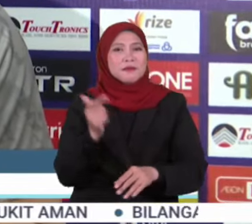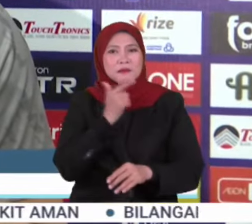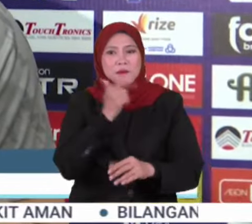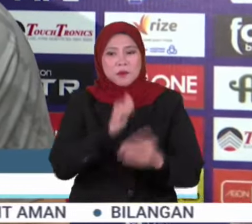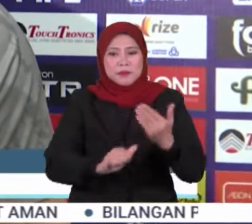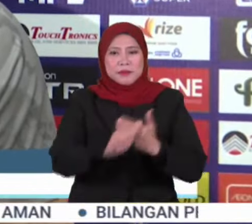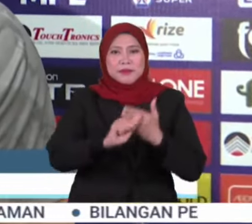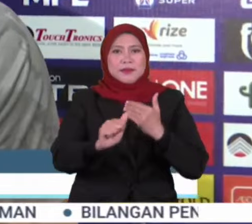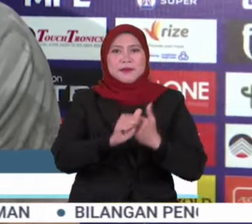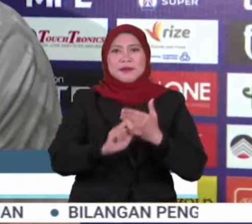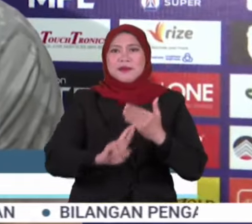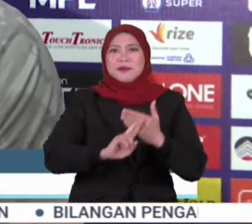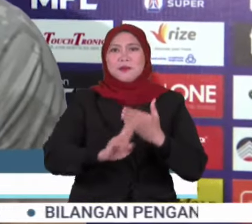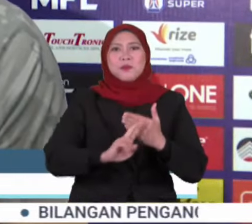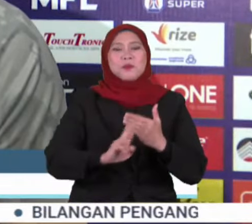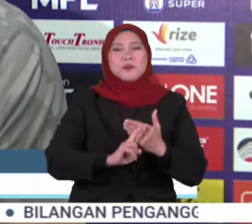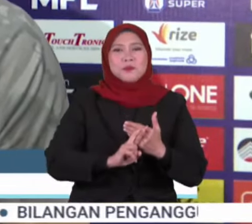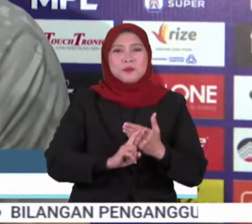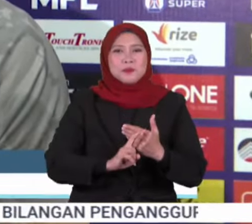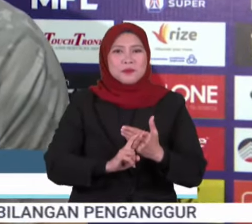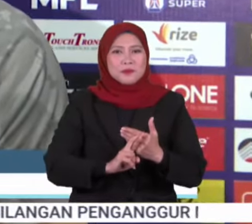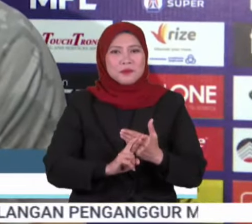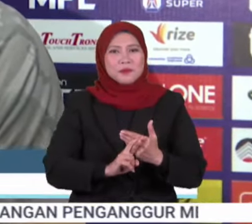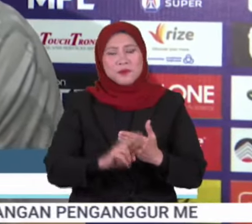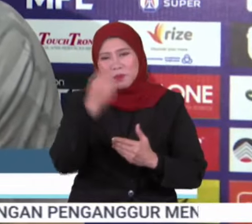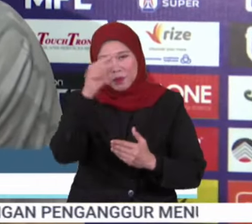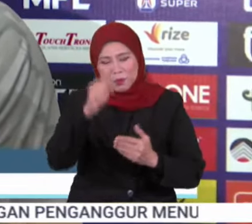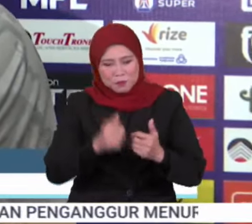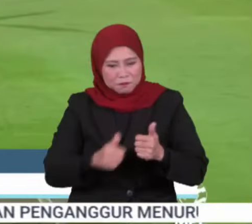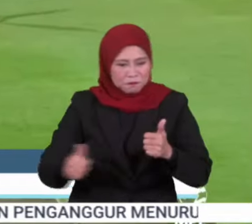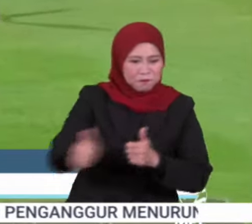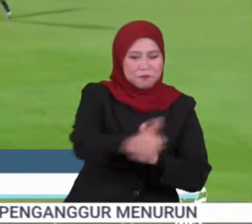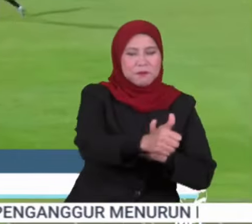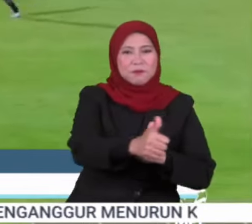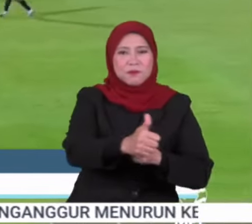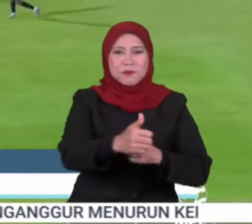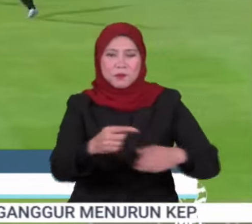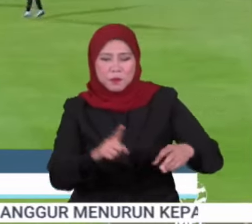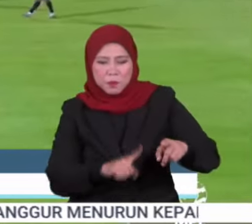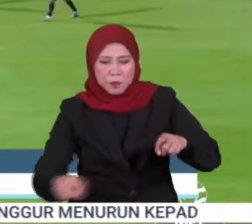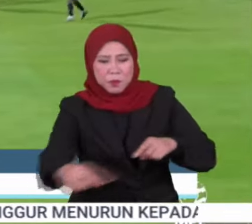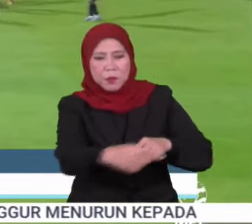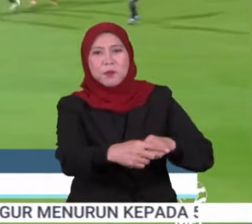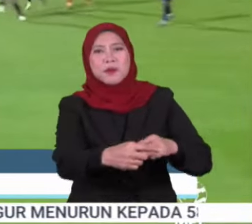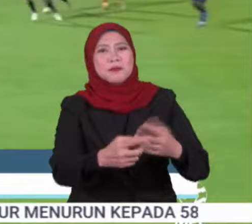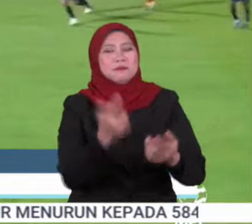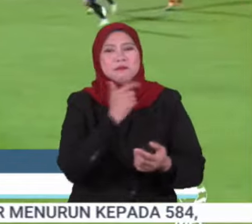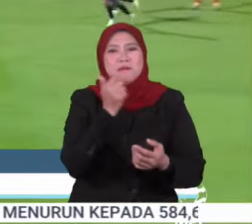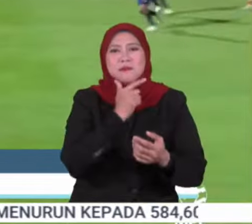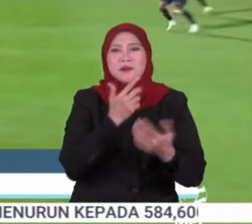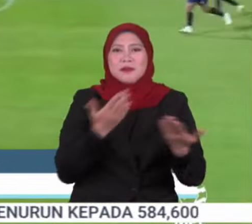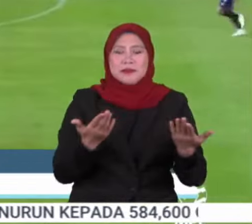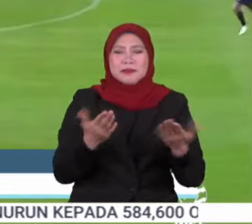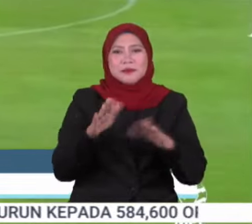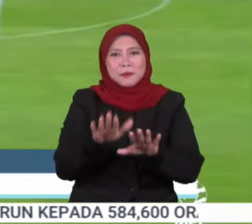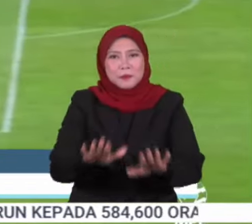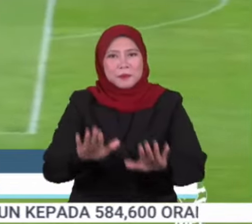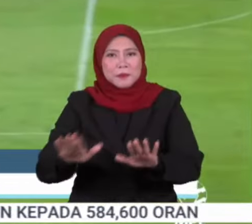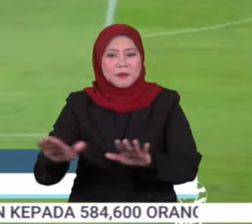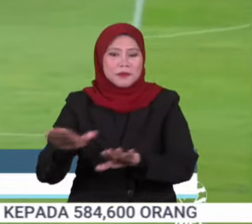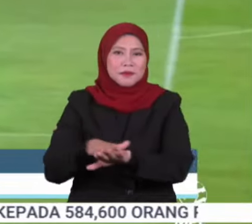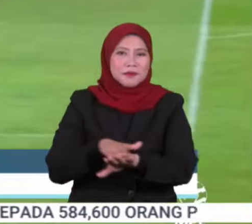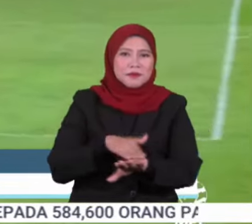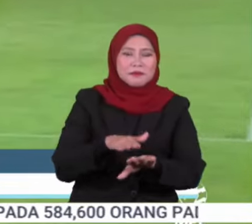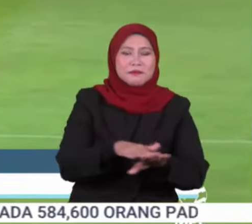mengambil risiko untuk pergi ke depan dengan apa, especially dari segi forward passing kita, combination kita